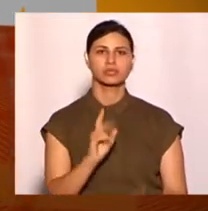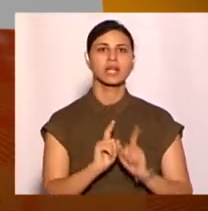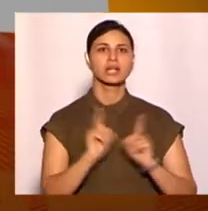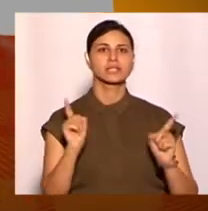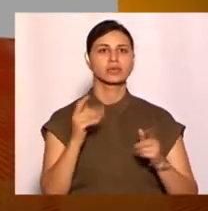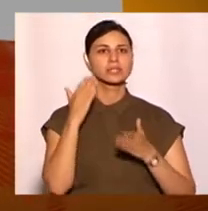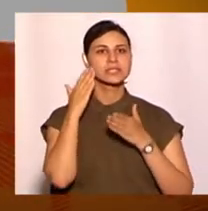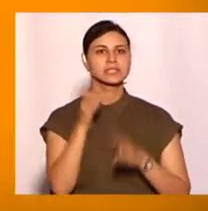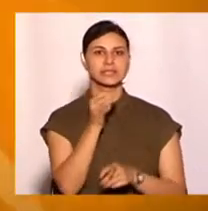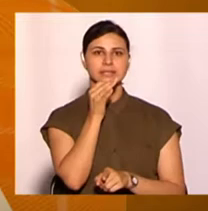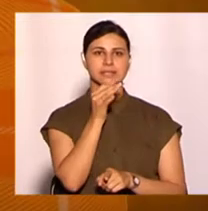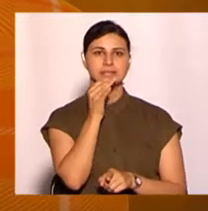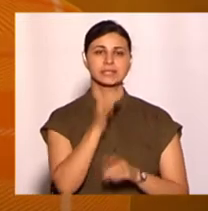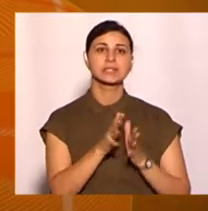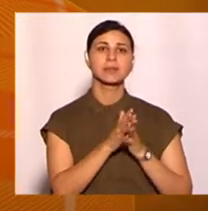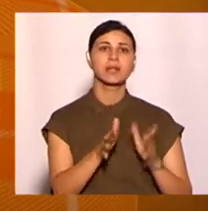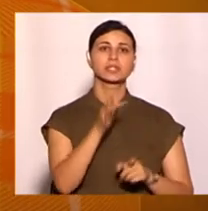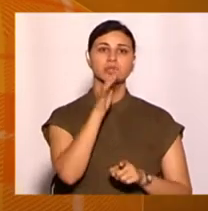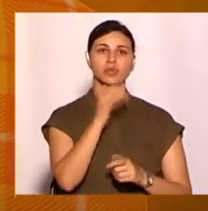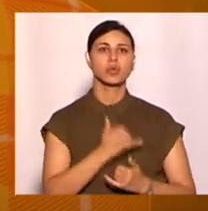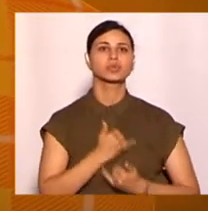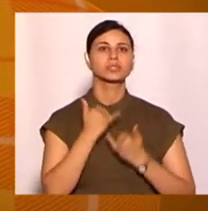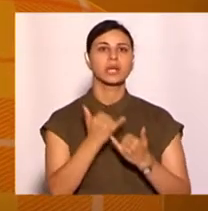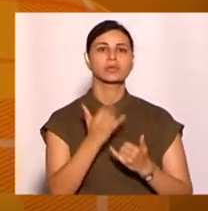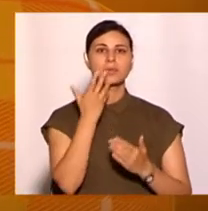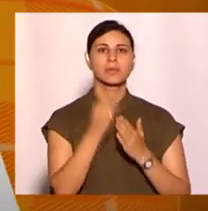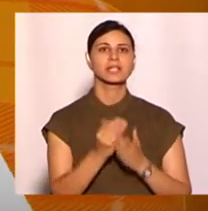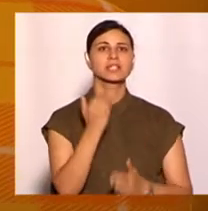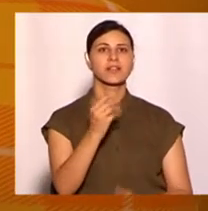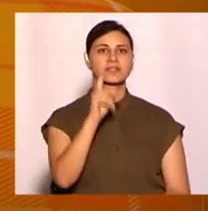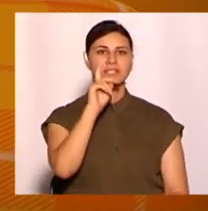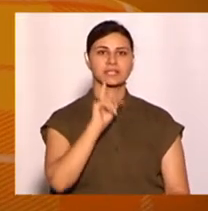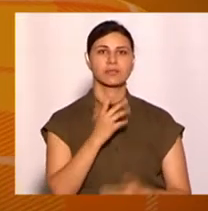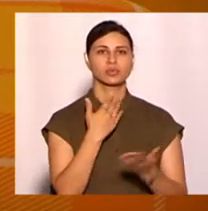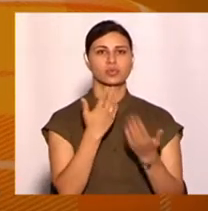განსაკუთრებით ძილის წინ. მეტი დრო დაუთმეთ თქვენთვის სასიამოვნო ურთიერთობებს.